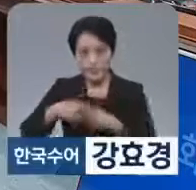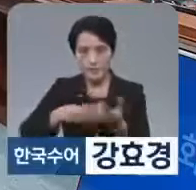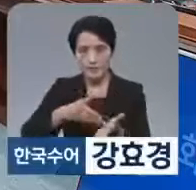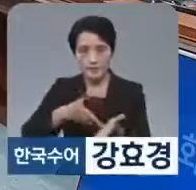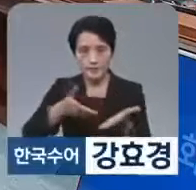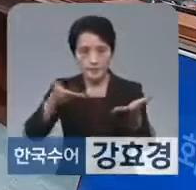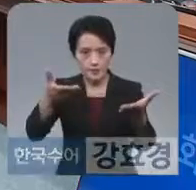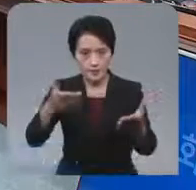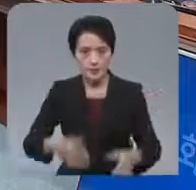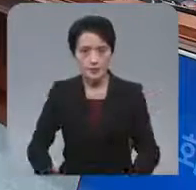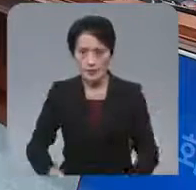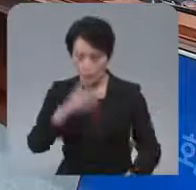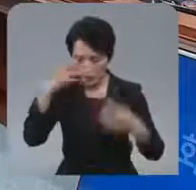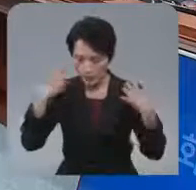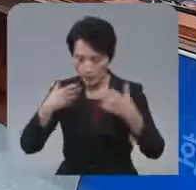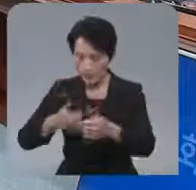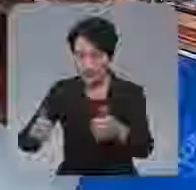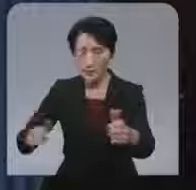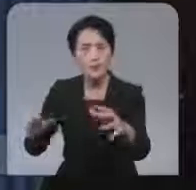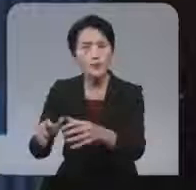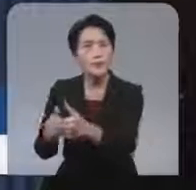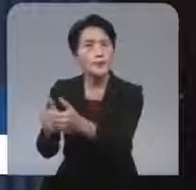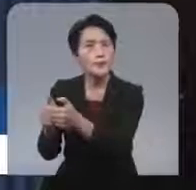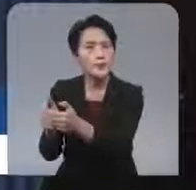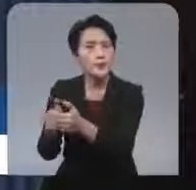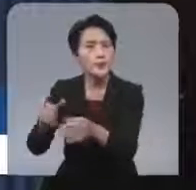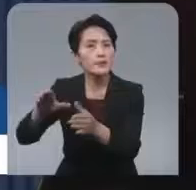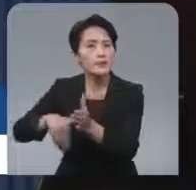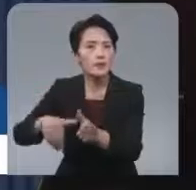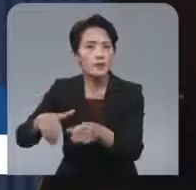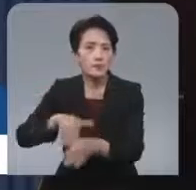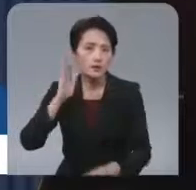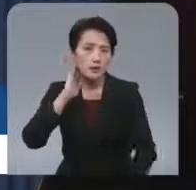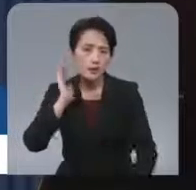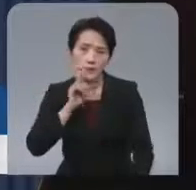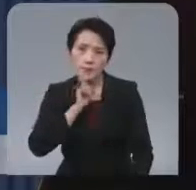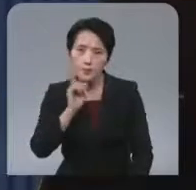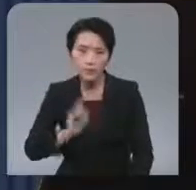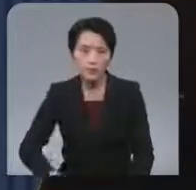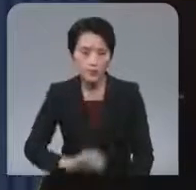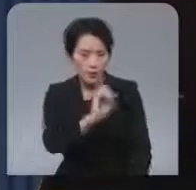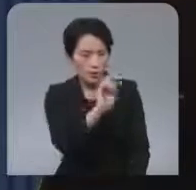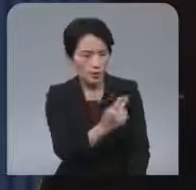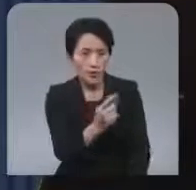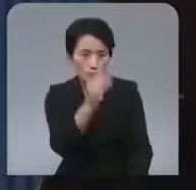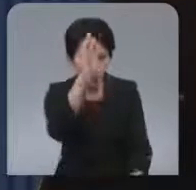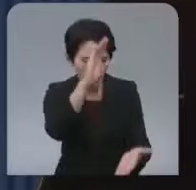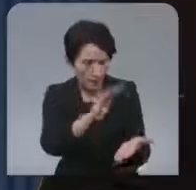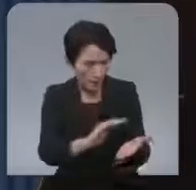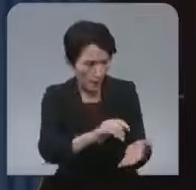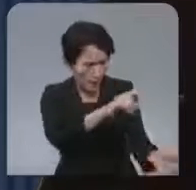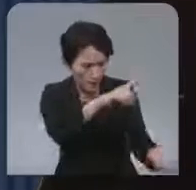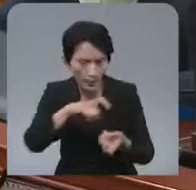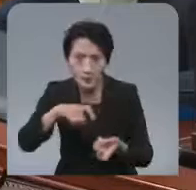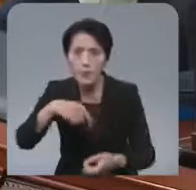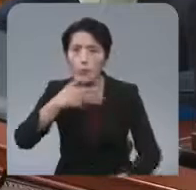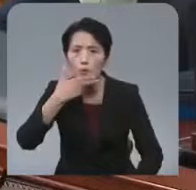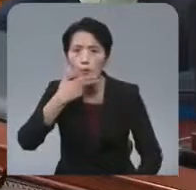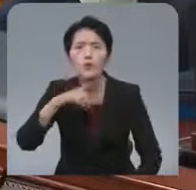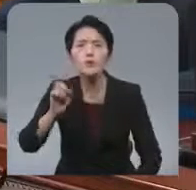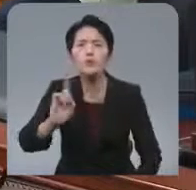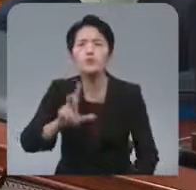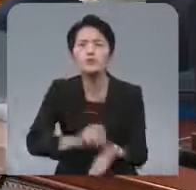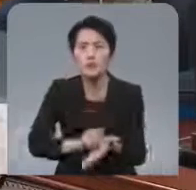präsident münchen hat die versorgungsengpässe bei harnstofflösung als dringlichste angelegenheit bezeichnet